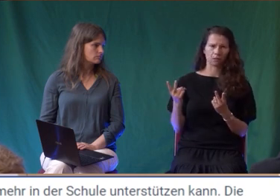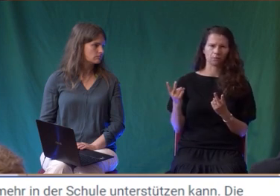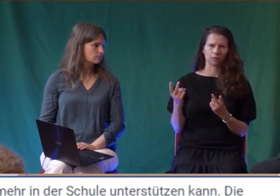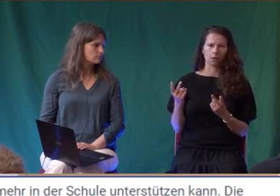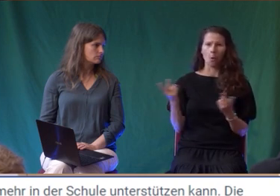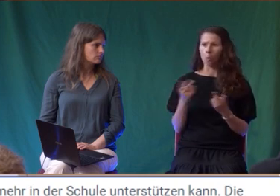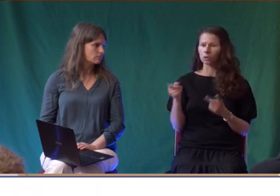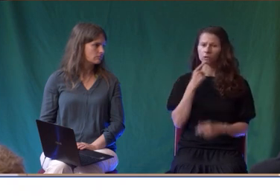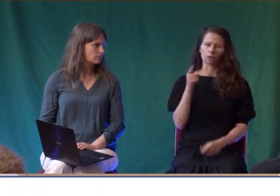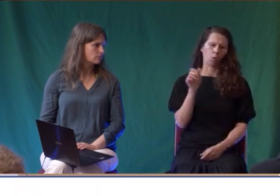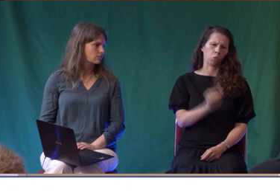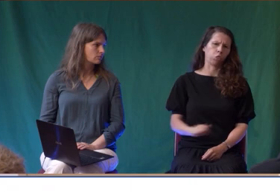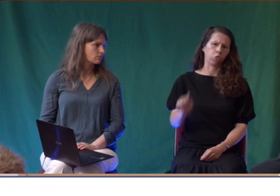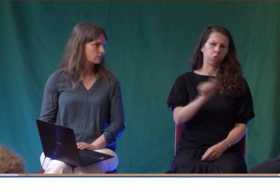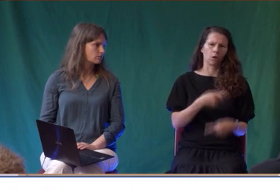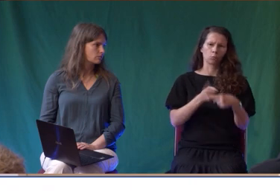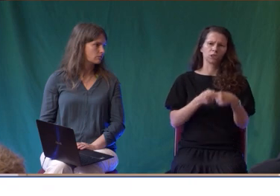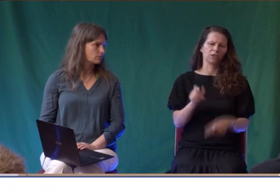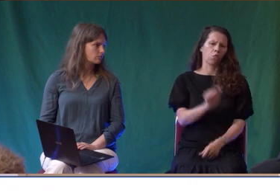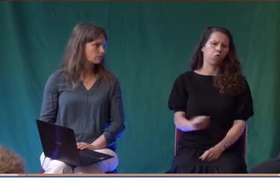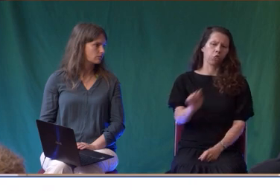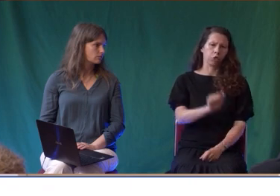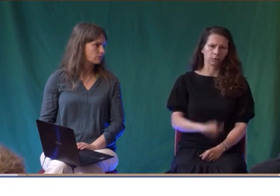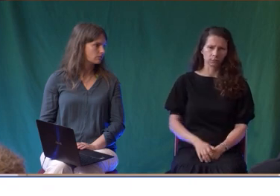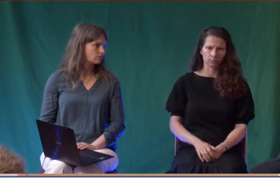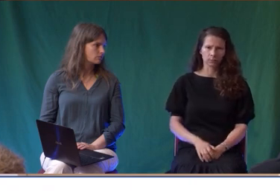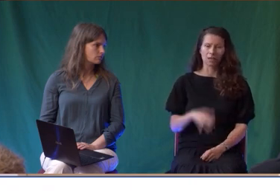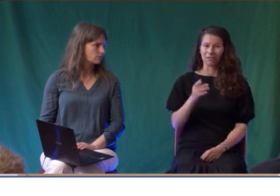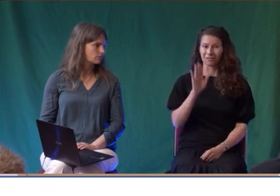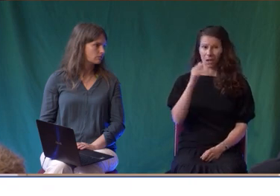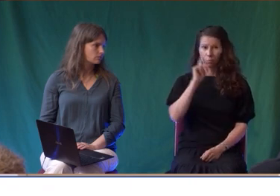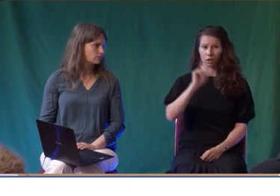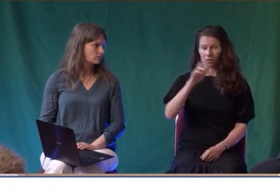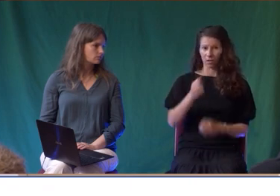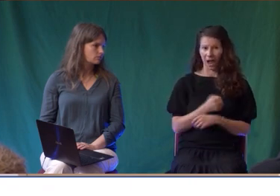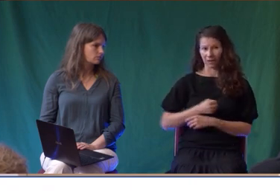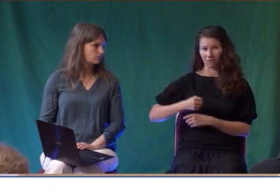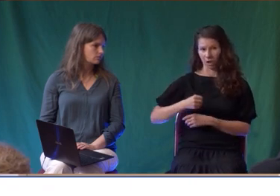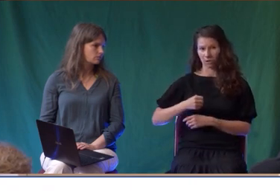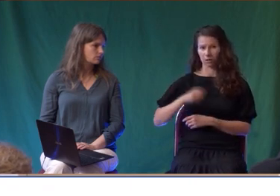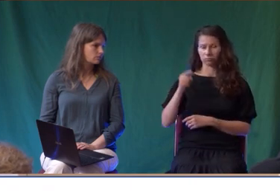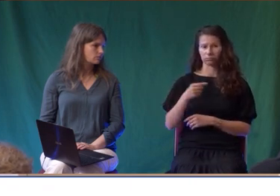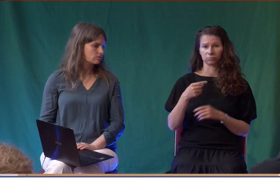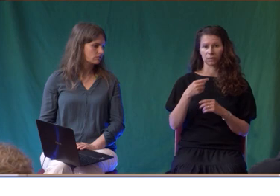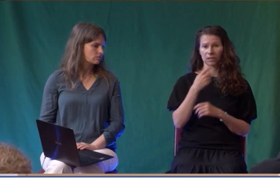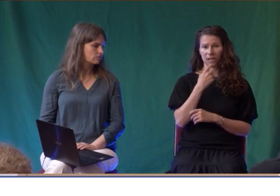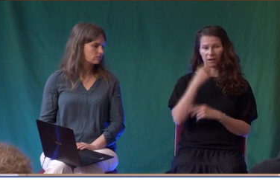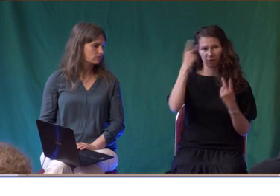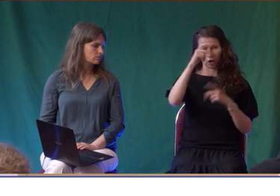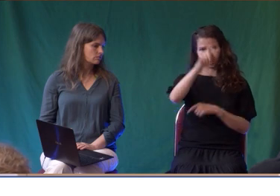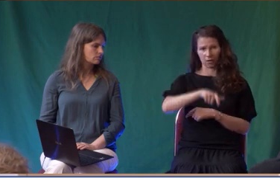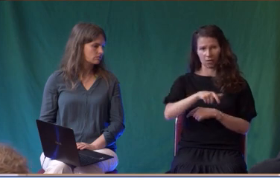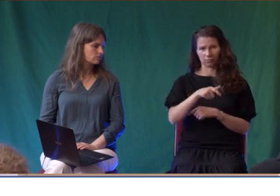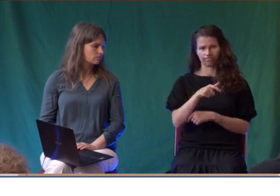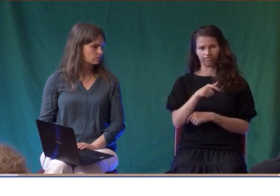beschädigt in einer dargestellt und als der Anwalt der Mutter den Sachverständigen in der Gerichtsverhandlung mit Blick auf die UN auf die offene